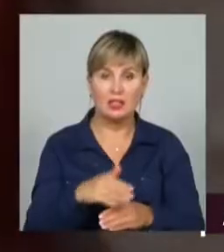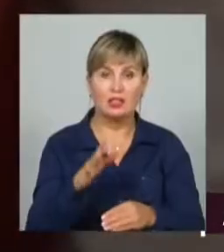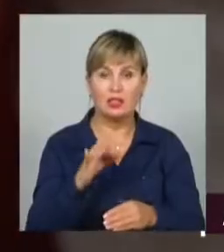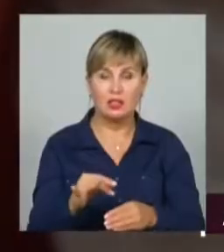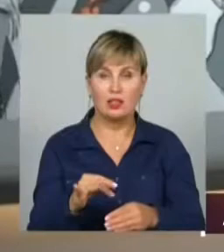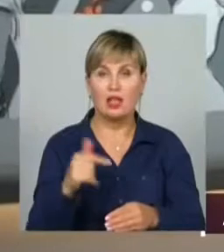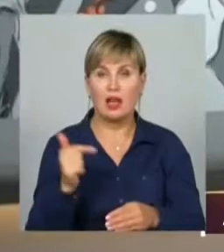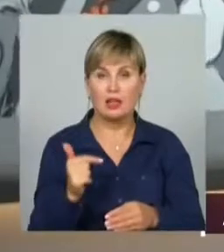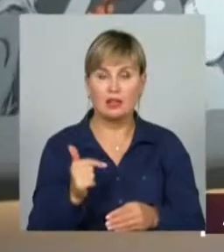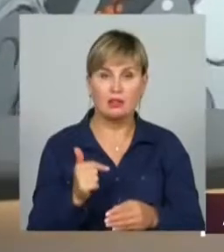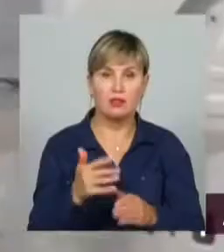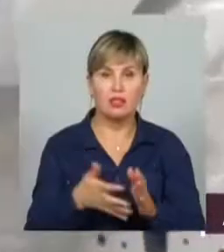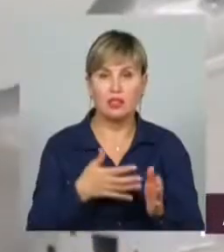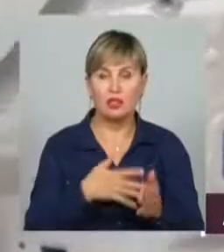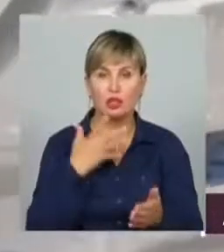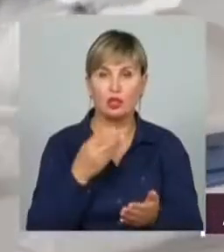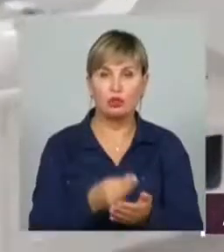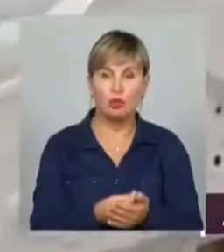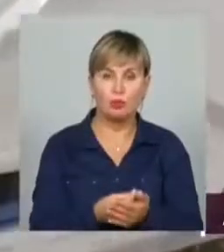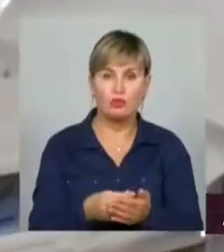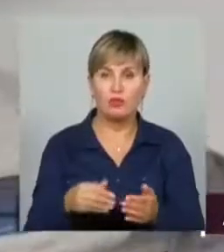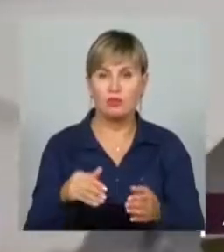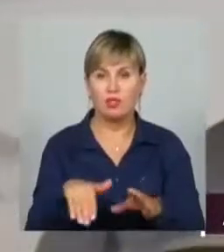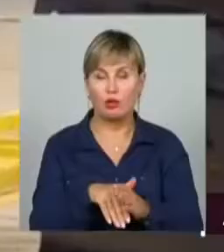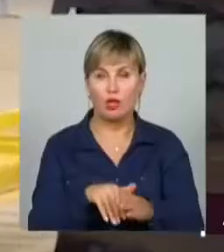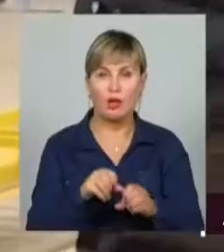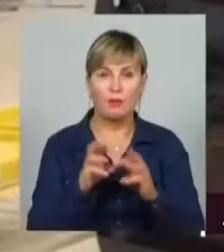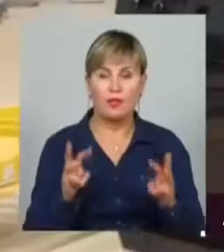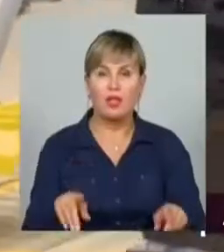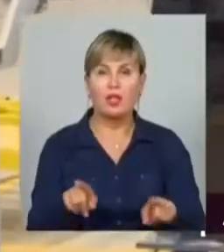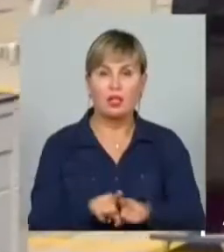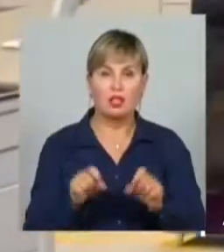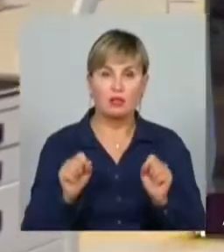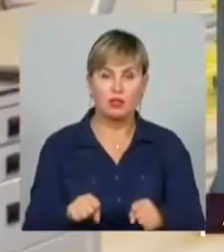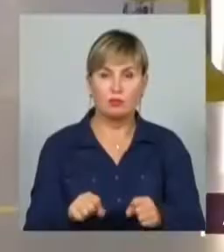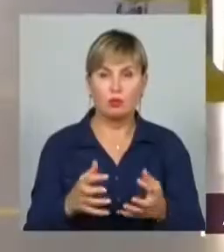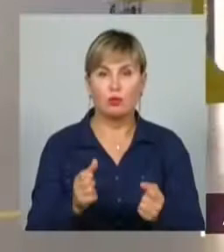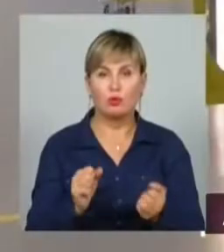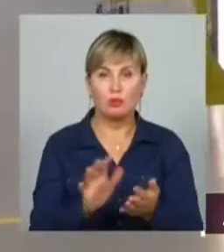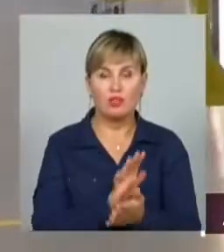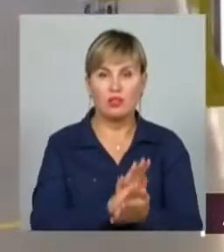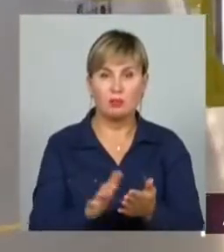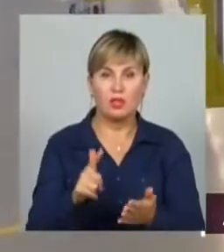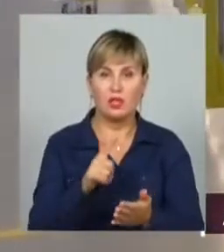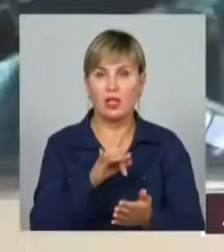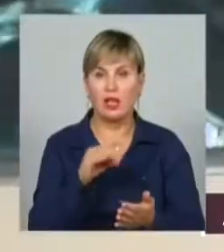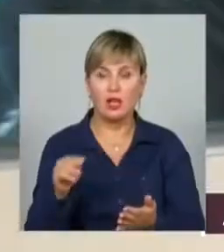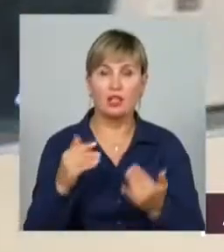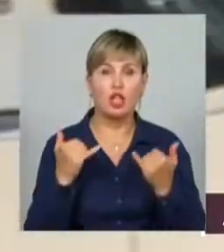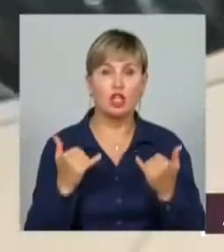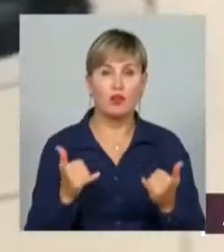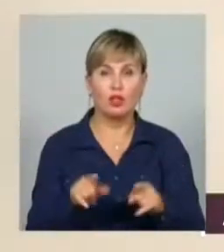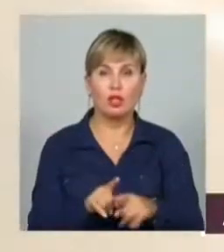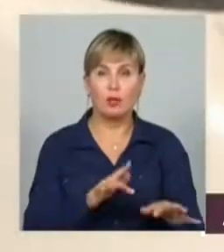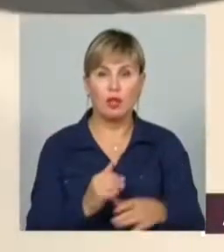частичное гарантирование при недостатке собственного залогового обеспечения, а также возможность получить безвозмездный грант. На сегодня такие меры